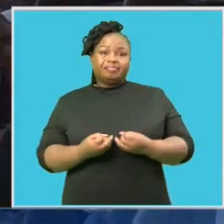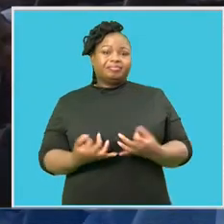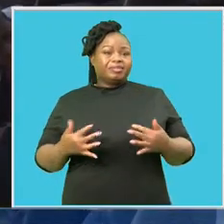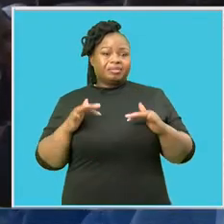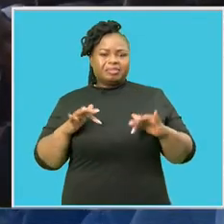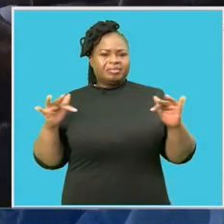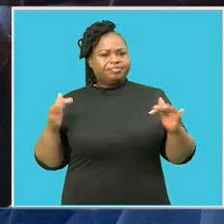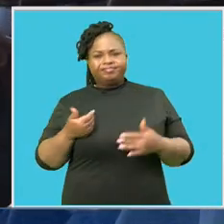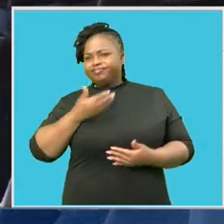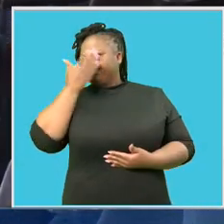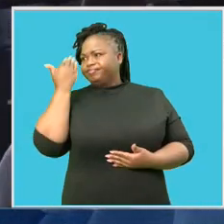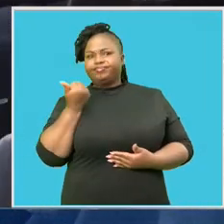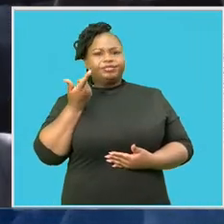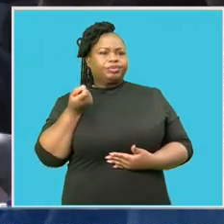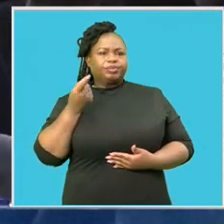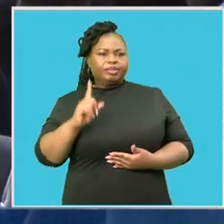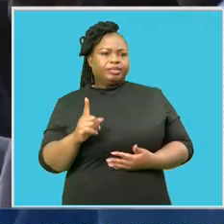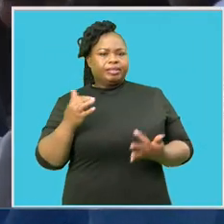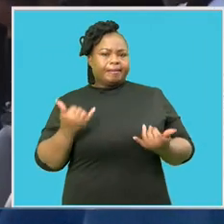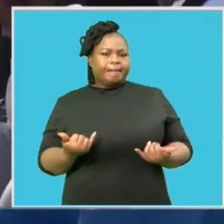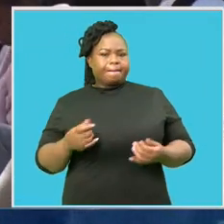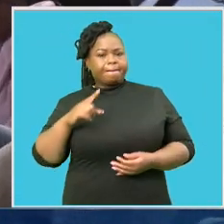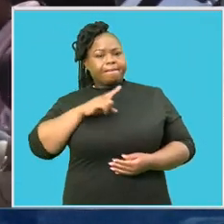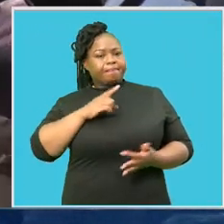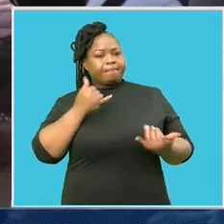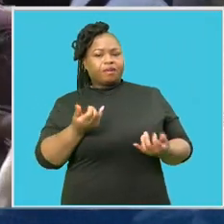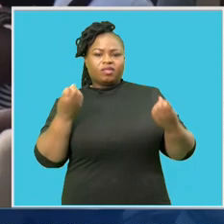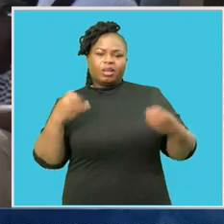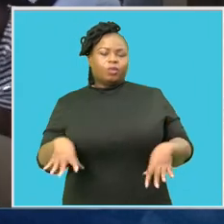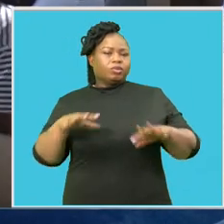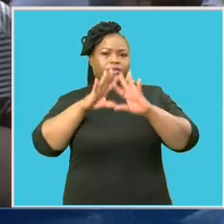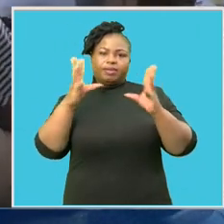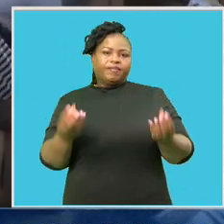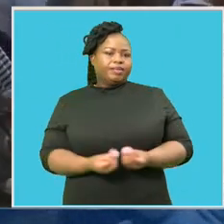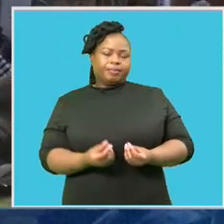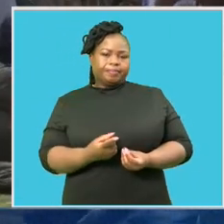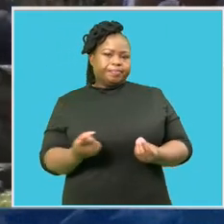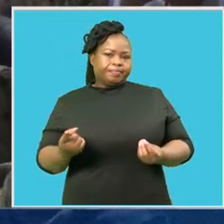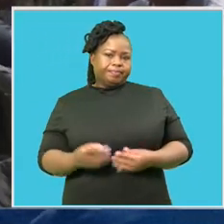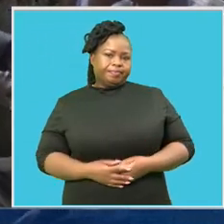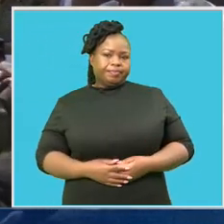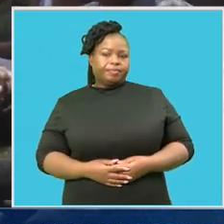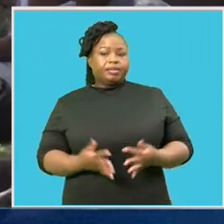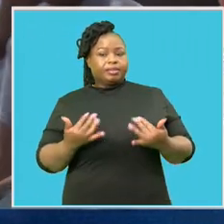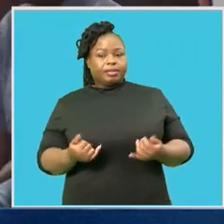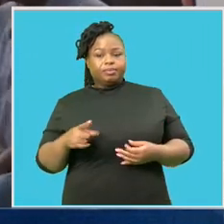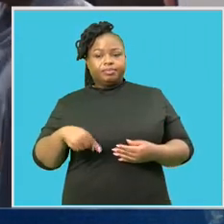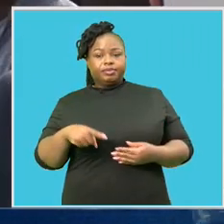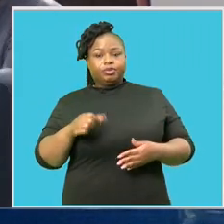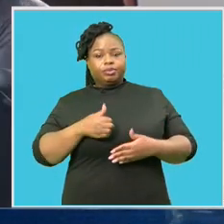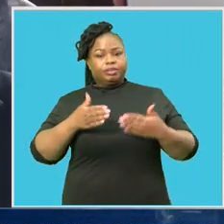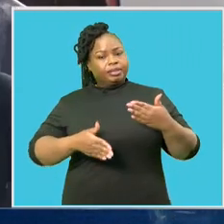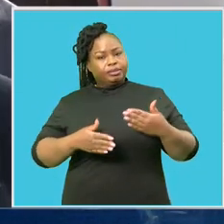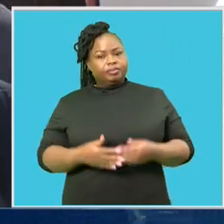yabantu bengazi ukuthi bazothathani bahlanganise nani njengoba belahlekelwe yikho konke abekade benakho. Kanti kule mpela sonto ezivela